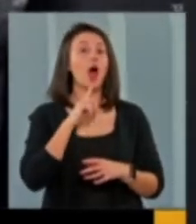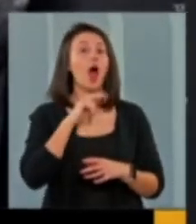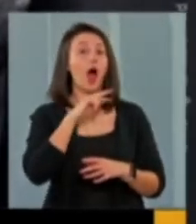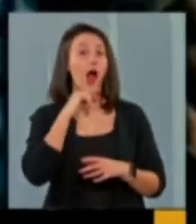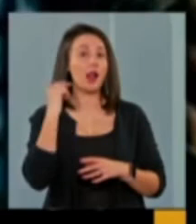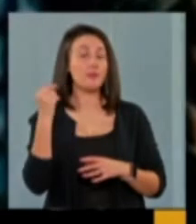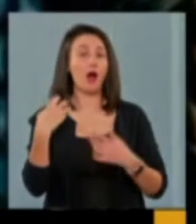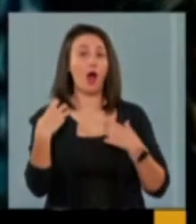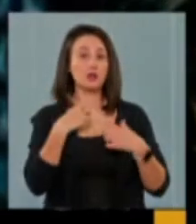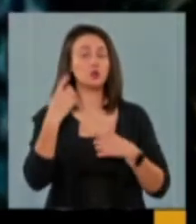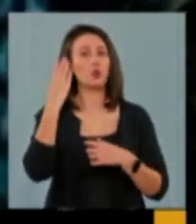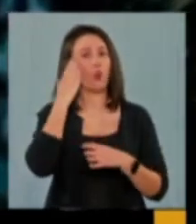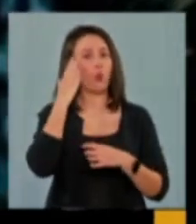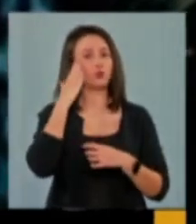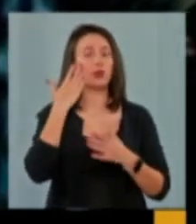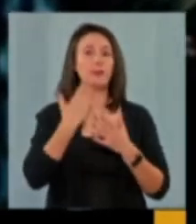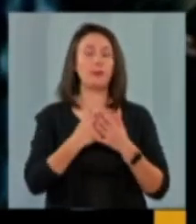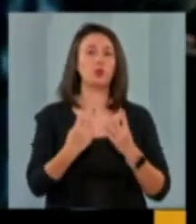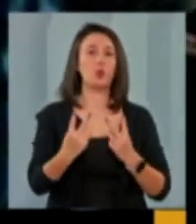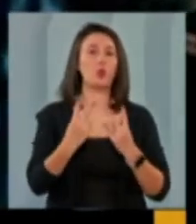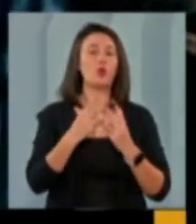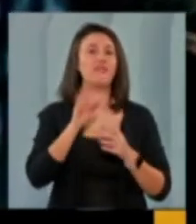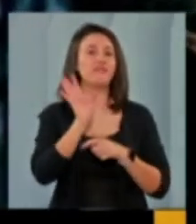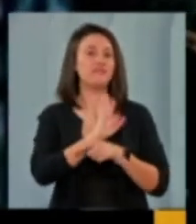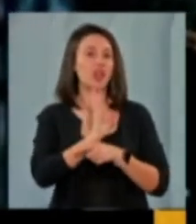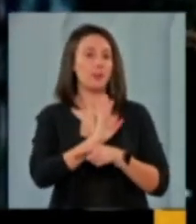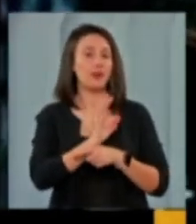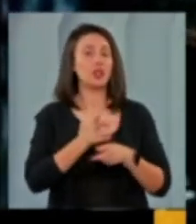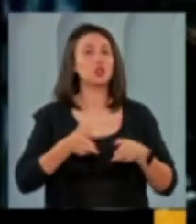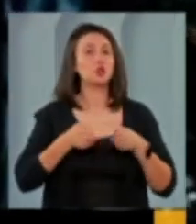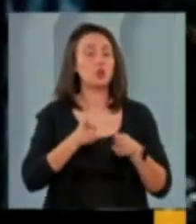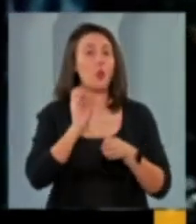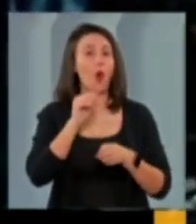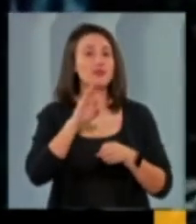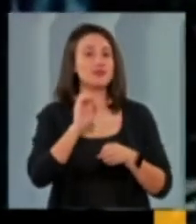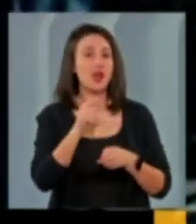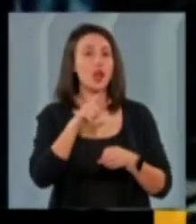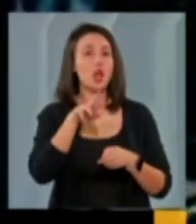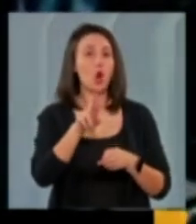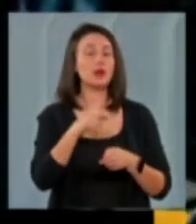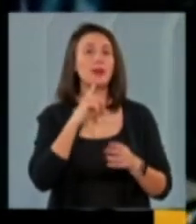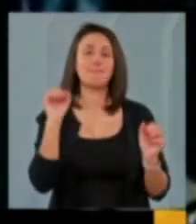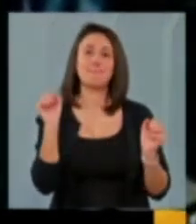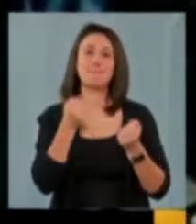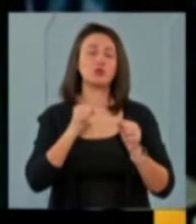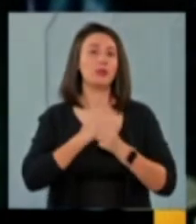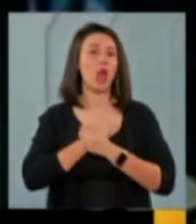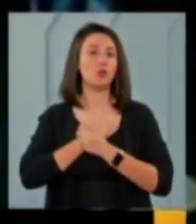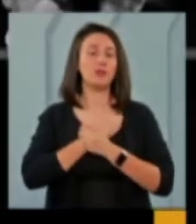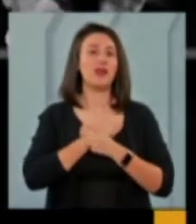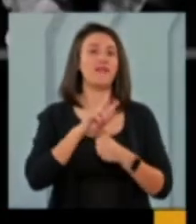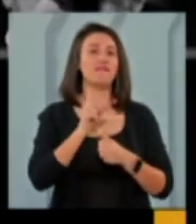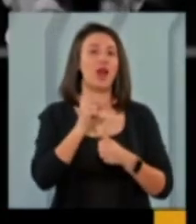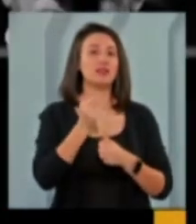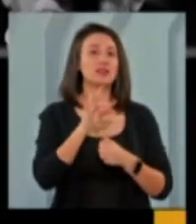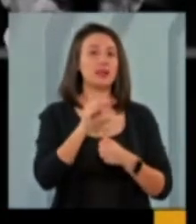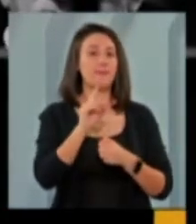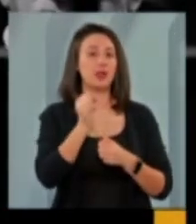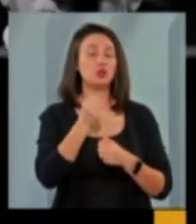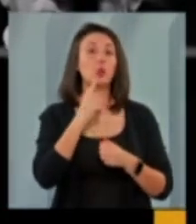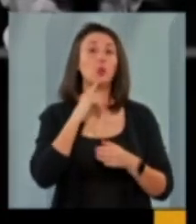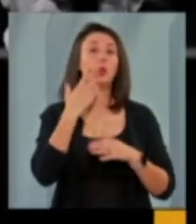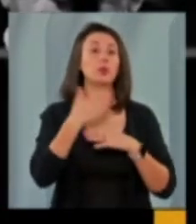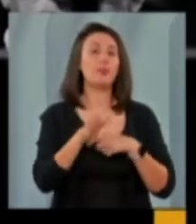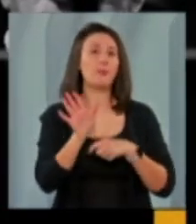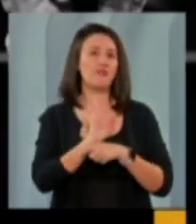Alba. Artistul era cunoscut pentru rolurile din filme precum Drumul oaselor, Imposibila iubire sau Vlad Țepeș. Ultima peliculă în care a jucat